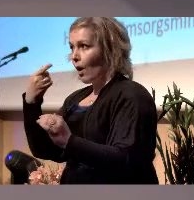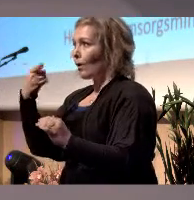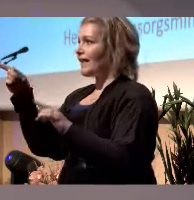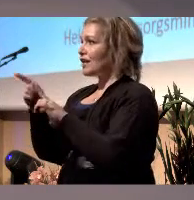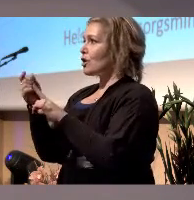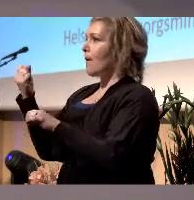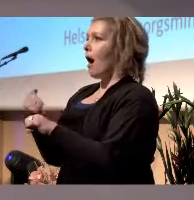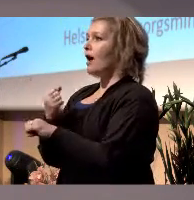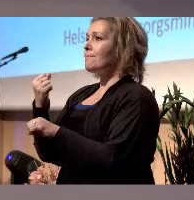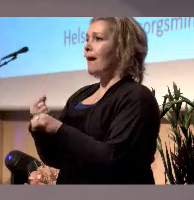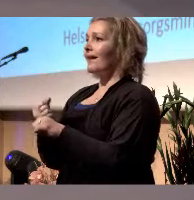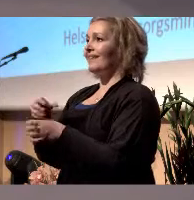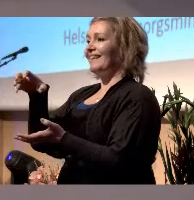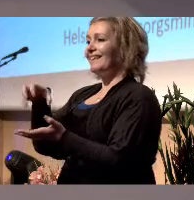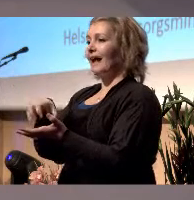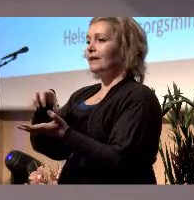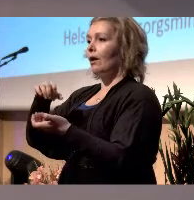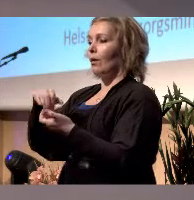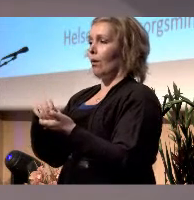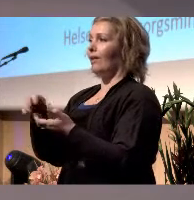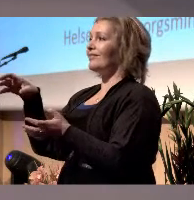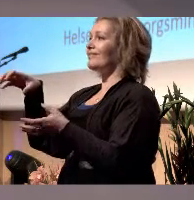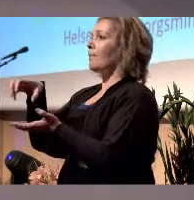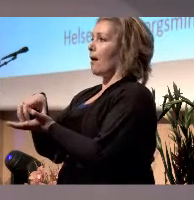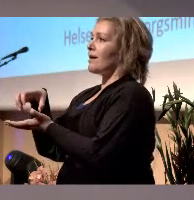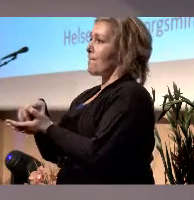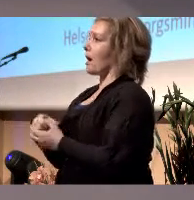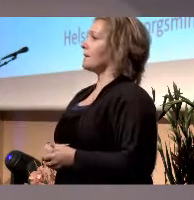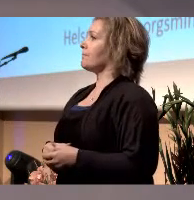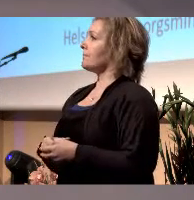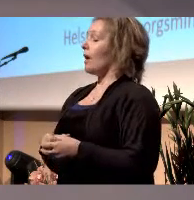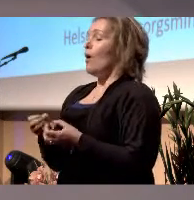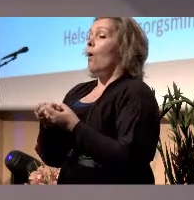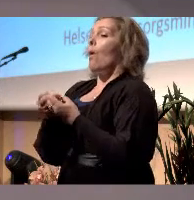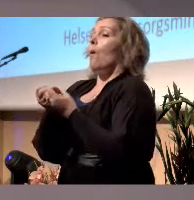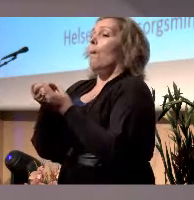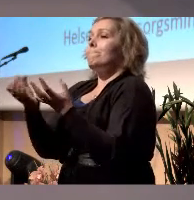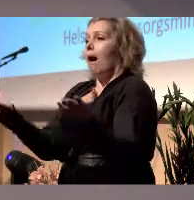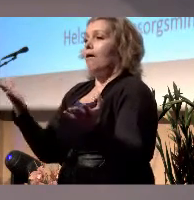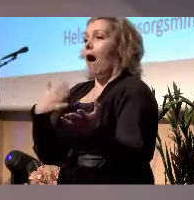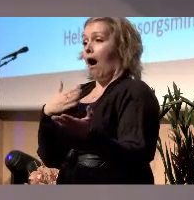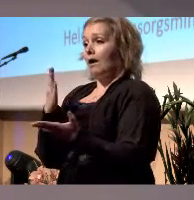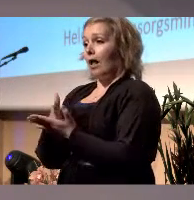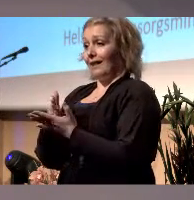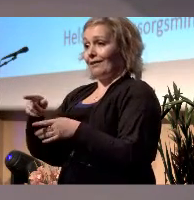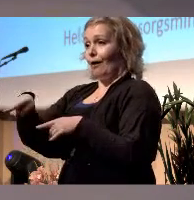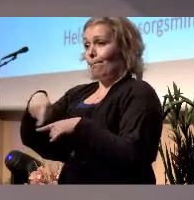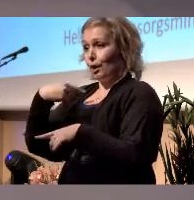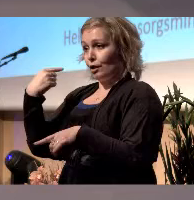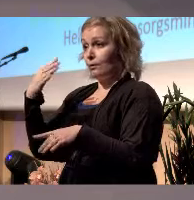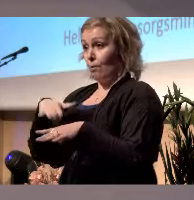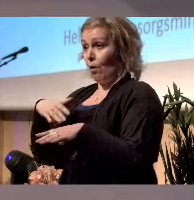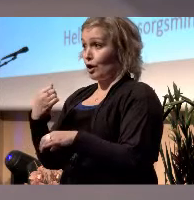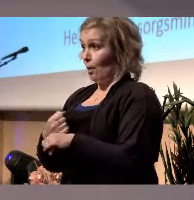dere som arbeider i direktoratet og i departementet. Og mange har allerede begynt på